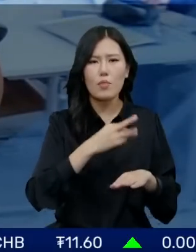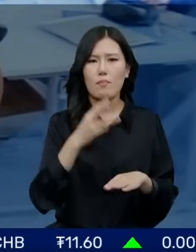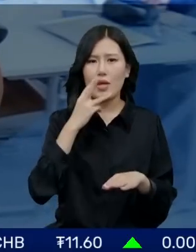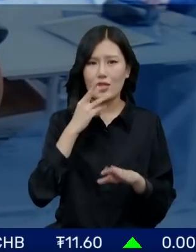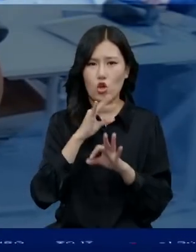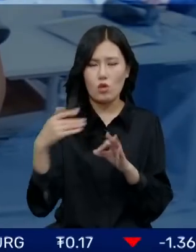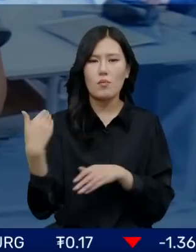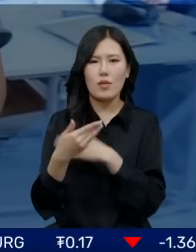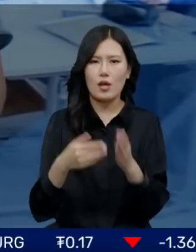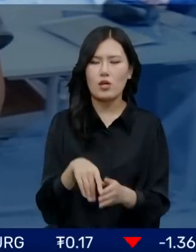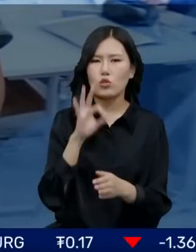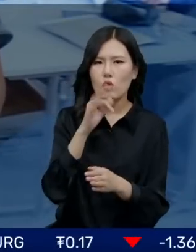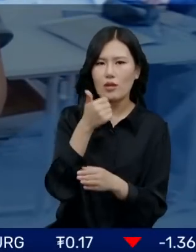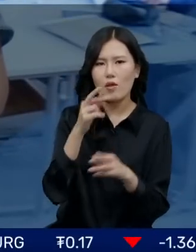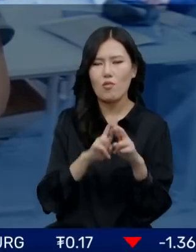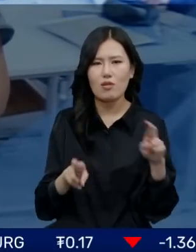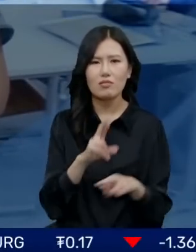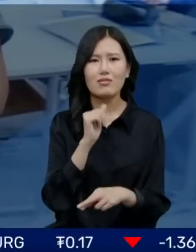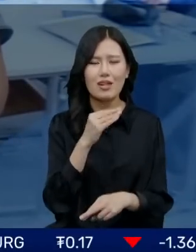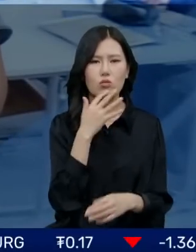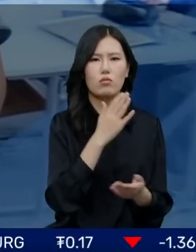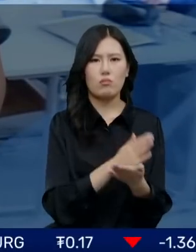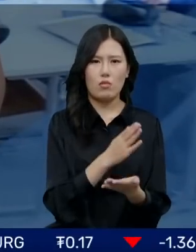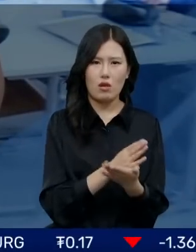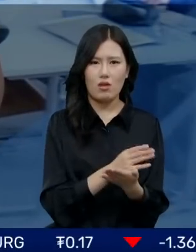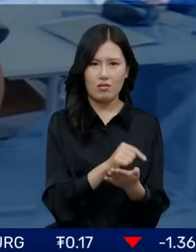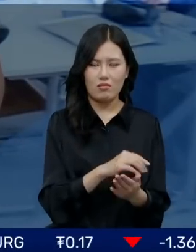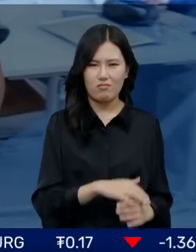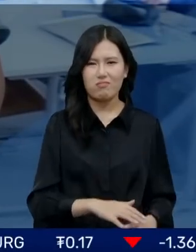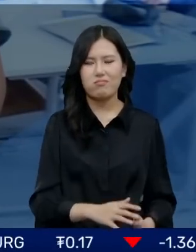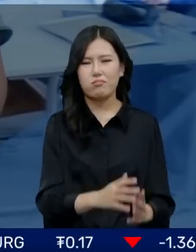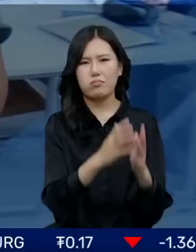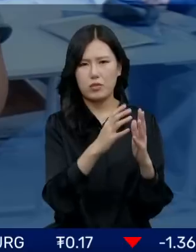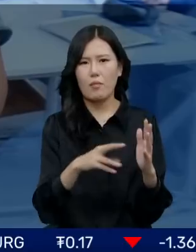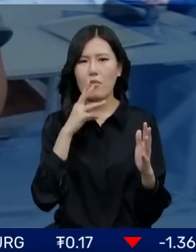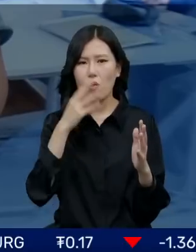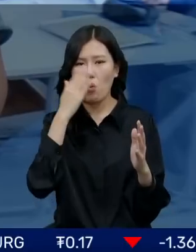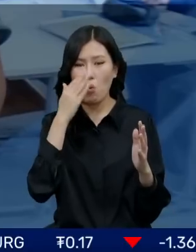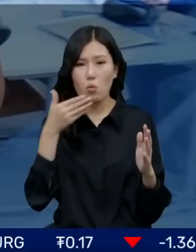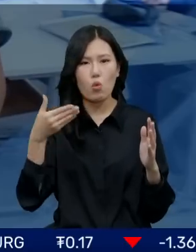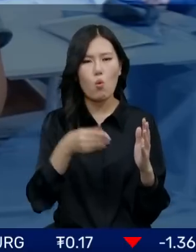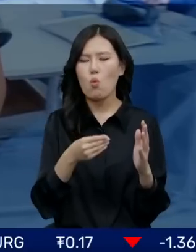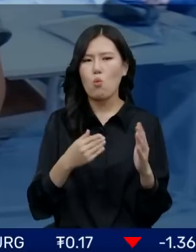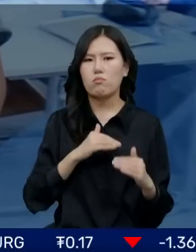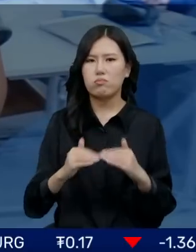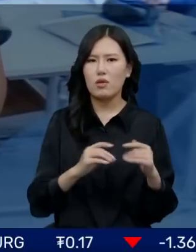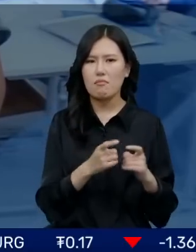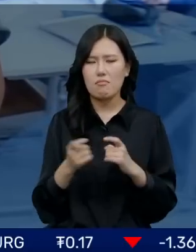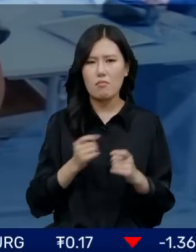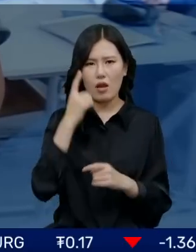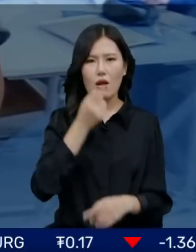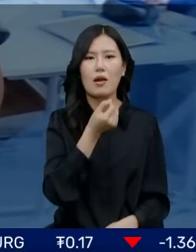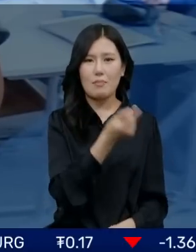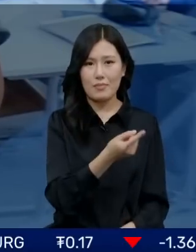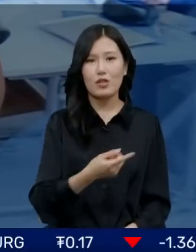шүүлтүүртэй хүлээж авах вэ гэдгийг заадаг юм байна. Ийм улс оронд иргэд нь хуурамч мэдээлэл автах нь баг илүү дархлаатай болдог юм байна. Харин